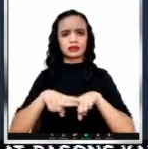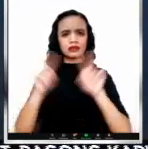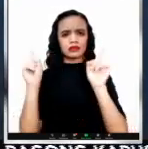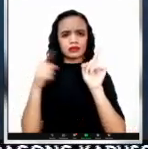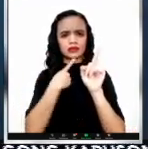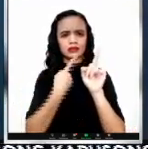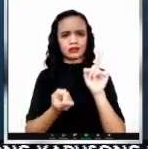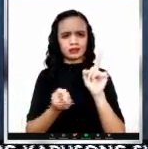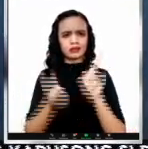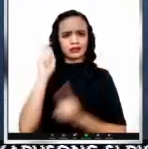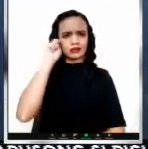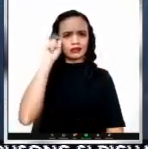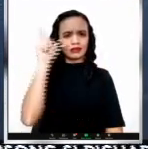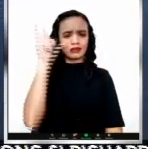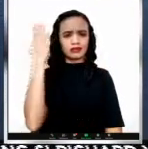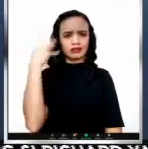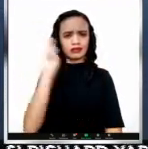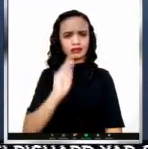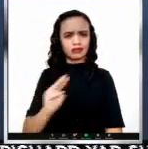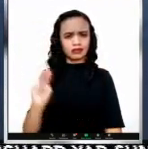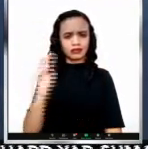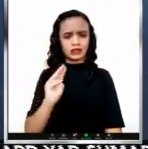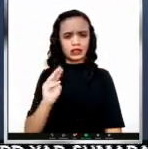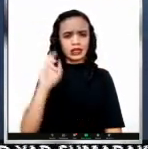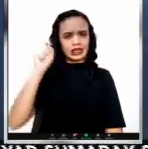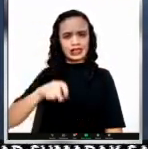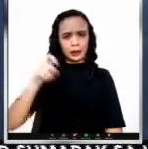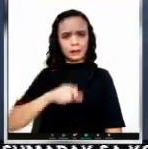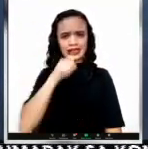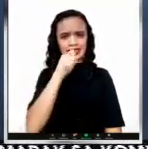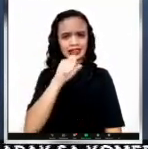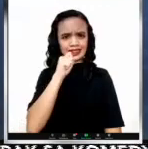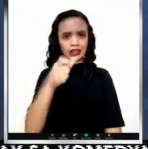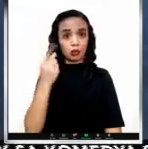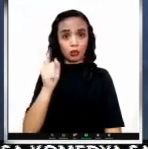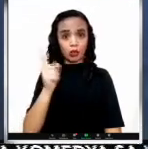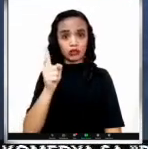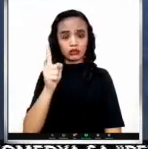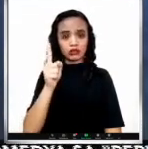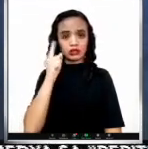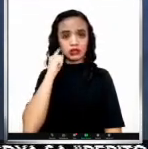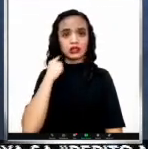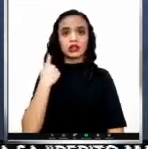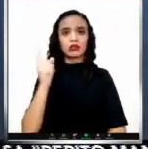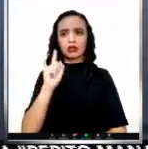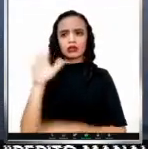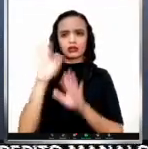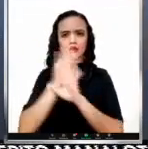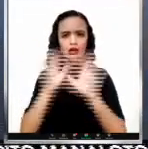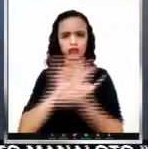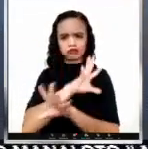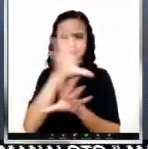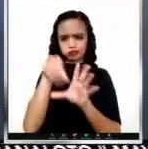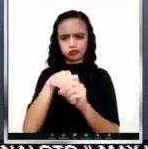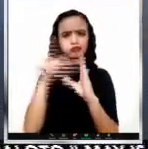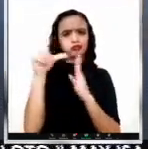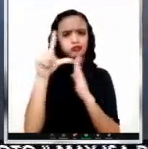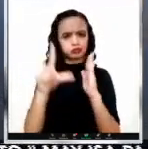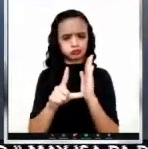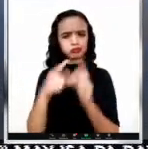Lunes na hindi dapat manghimasok sa mga batas ng China. Sabi ngayon ni Locsin,